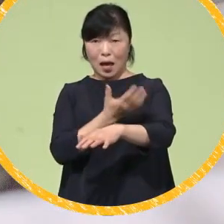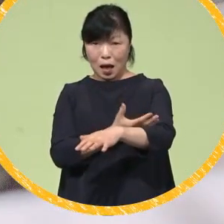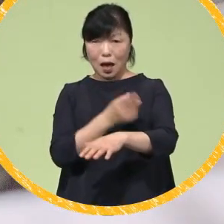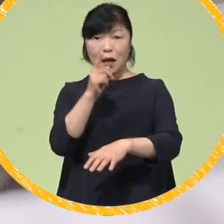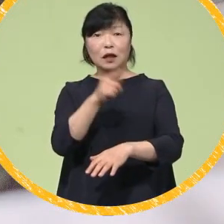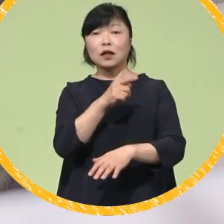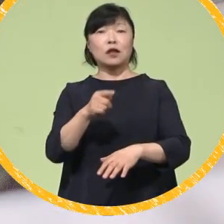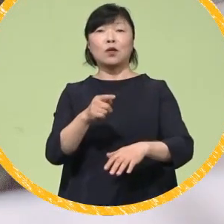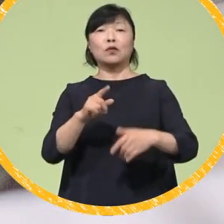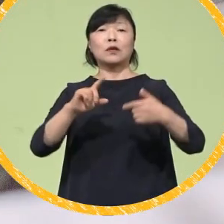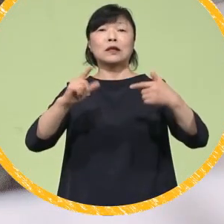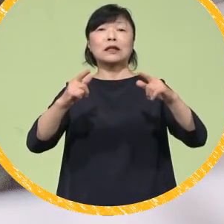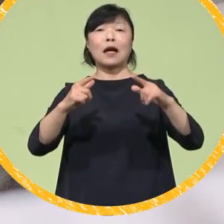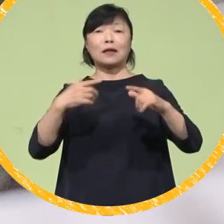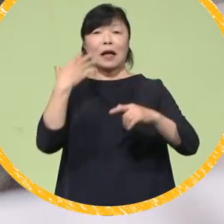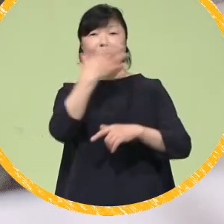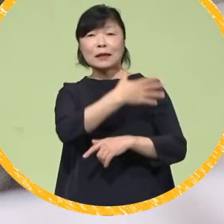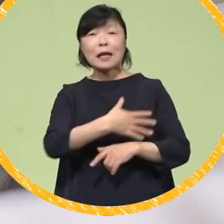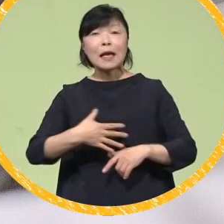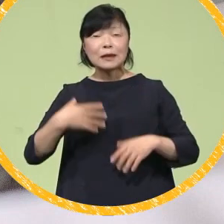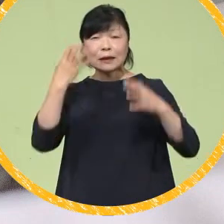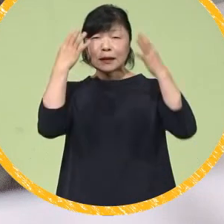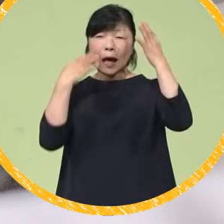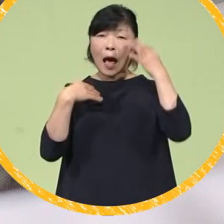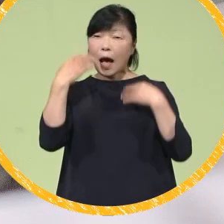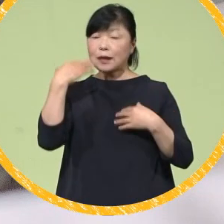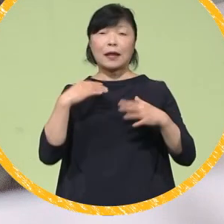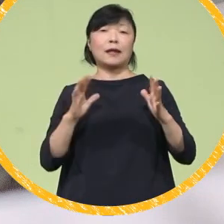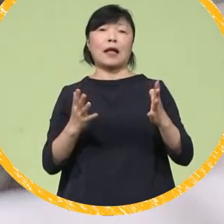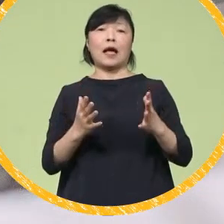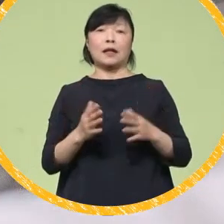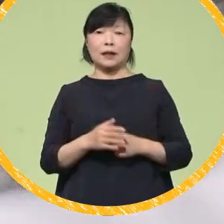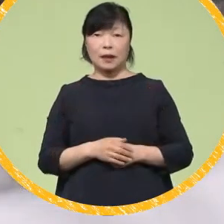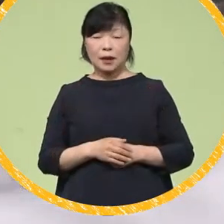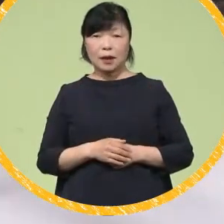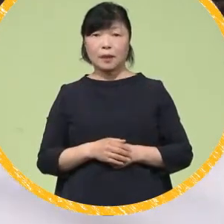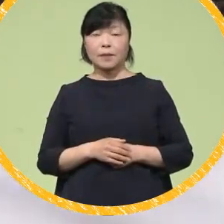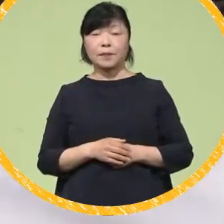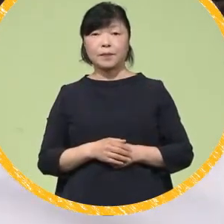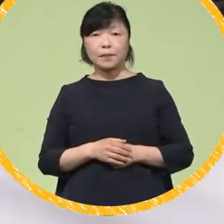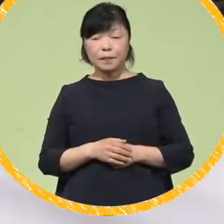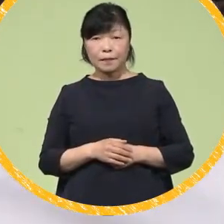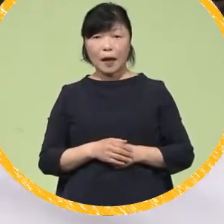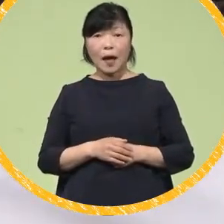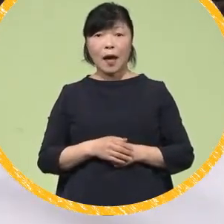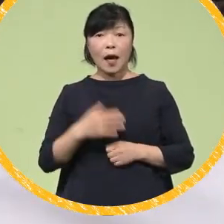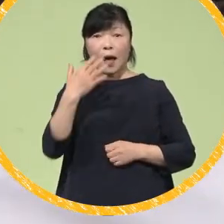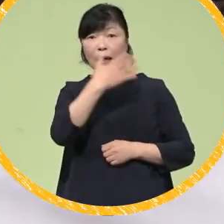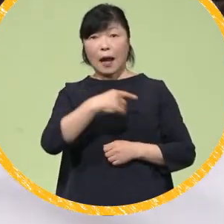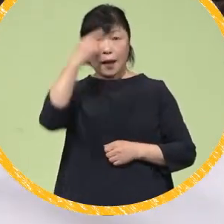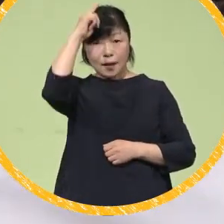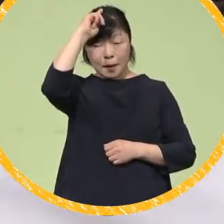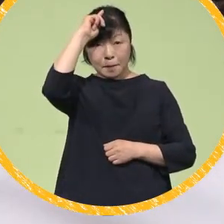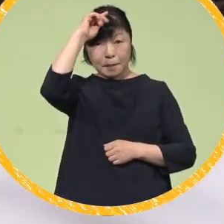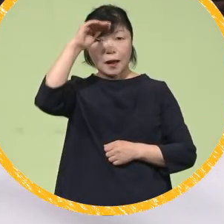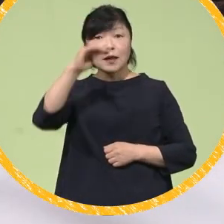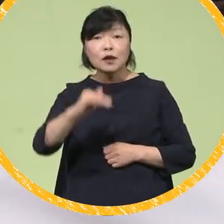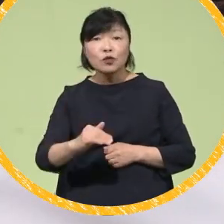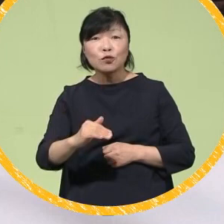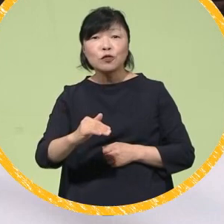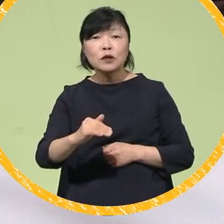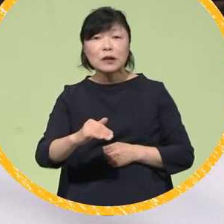と違ってですね、全身で汗をかかないこと、 うん、確かに。 あと体高が低いので、はい、どうしてもあの地面から